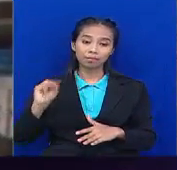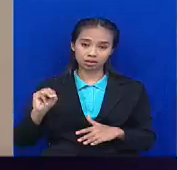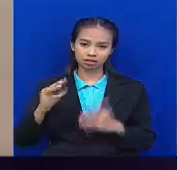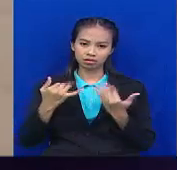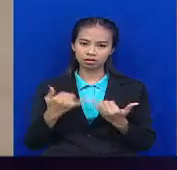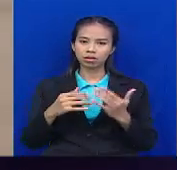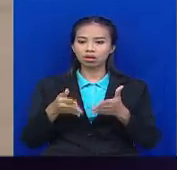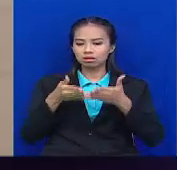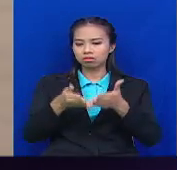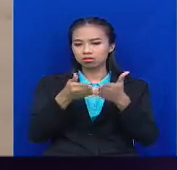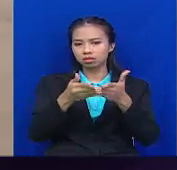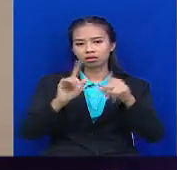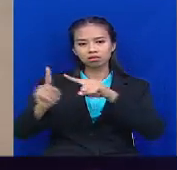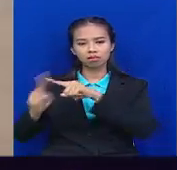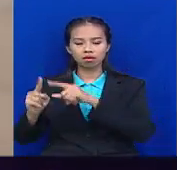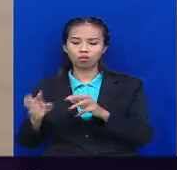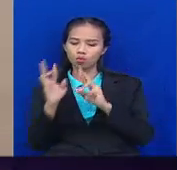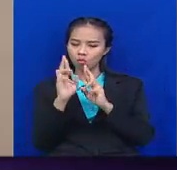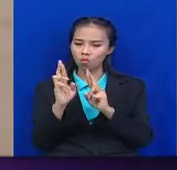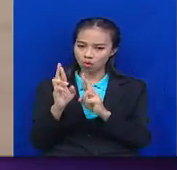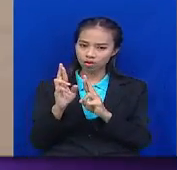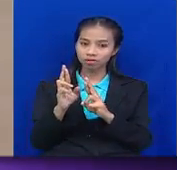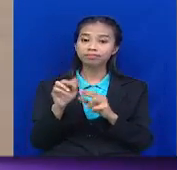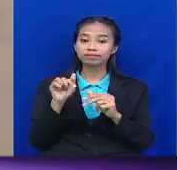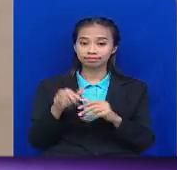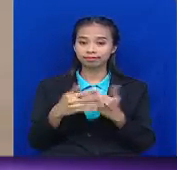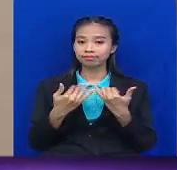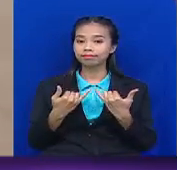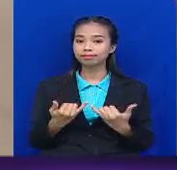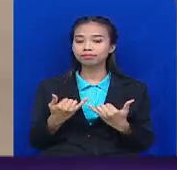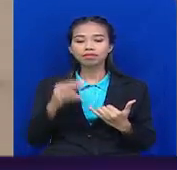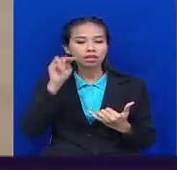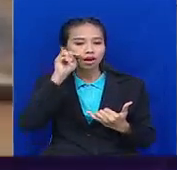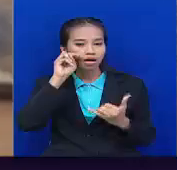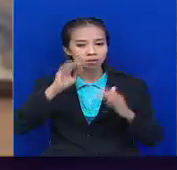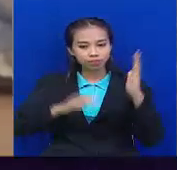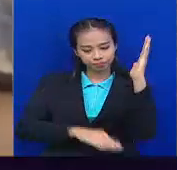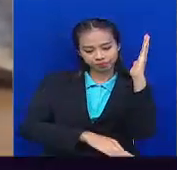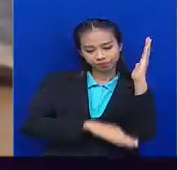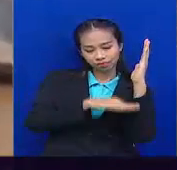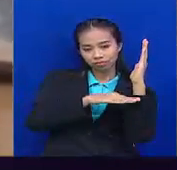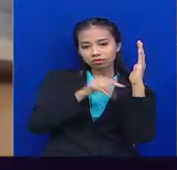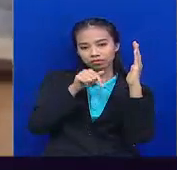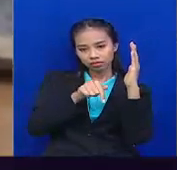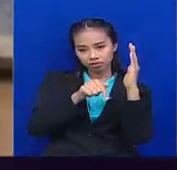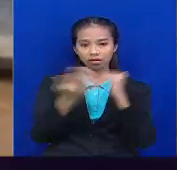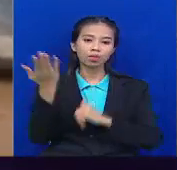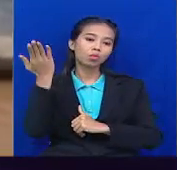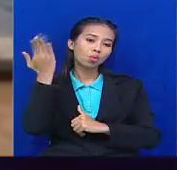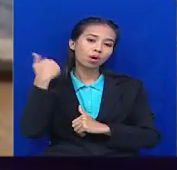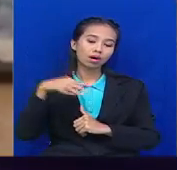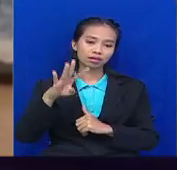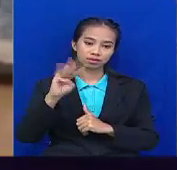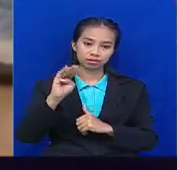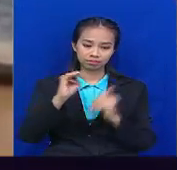ขับเรือรับจ้างต้องเพิ่มความระมัดระวังขณะเดียวกันปริมาณน้ำโขงอำเภอเชียงแสนเพิ่มขึ้นจากเมื่อวาน40เซนติ